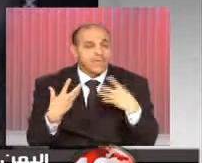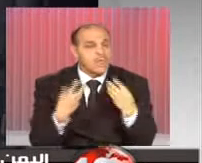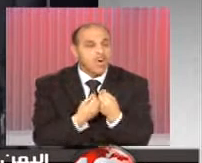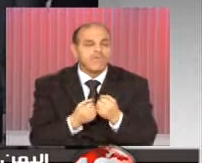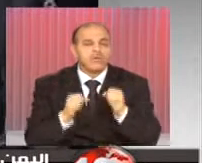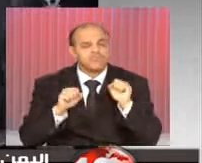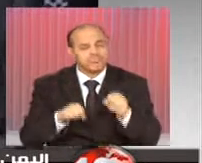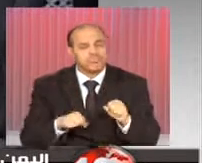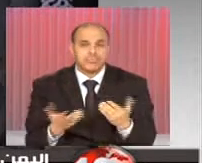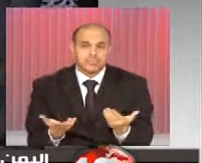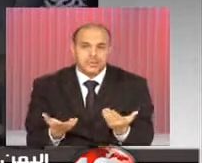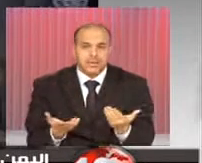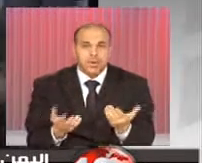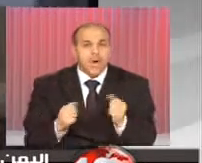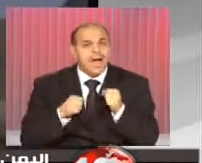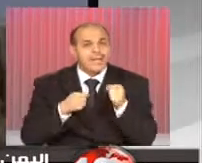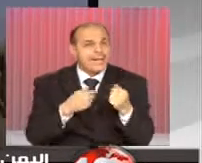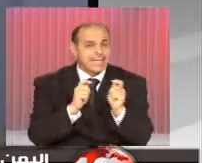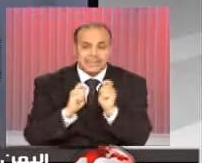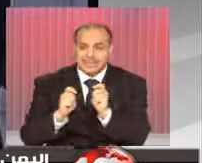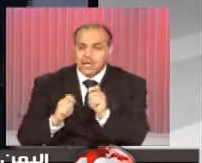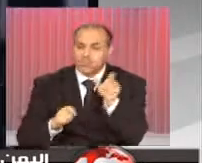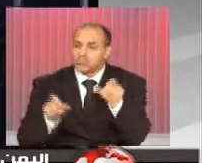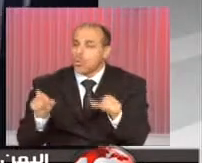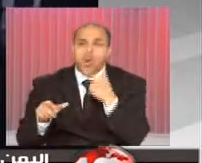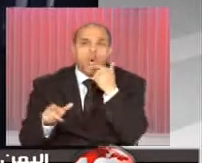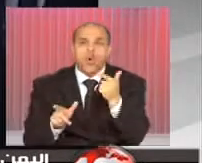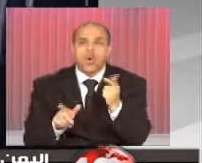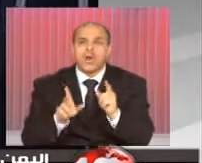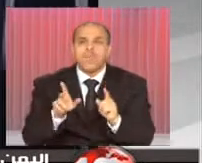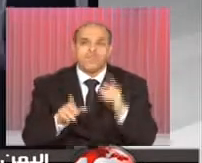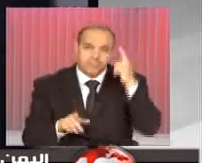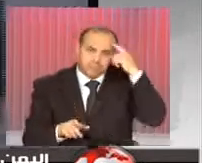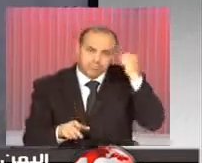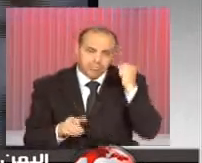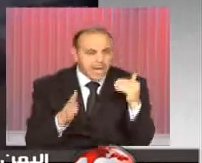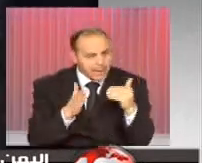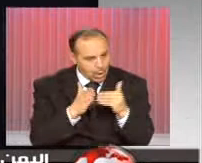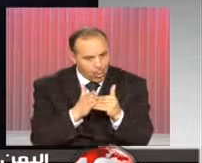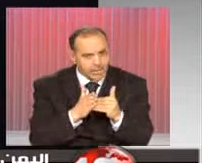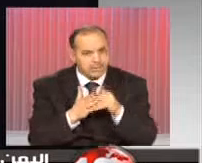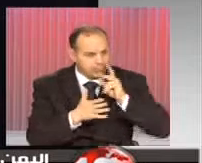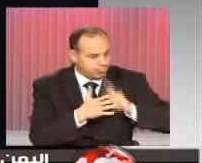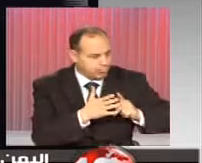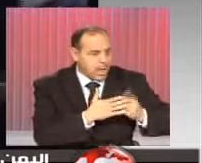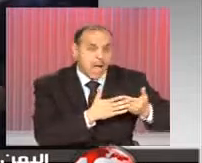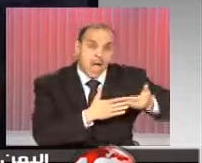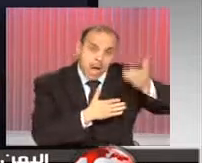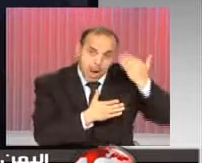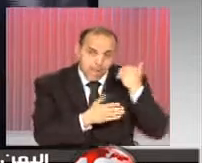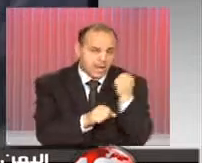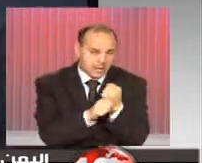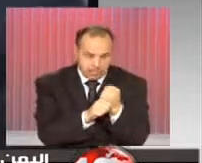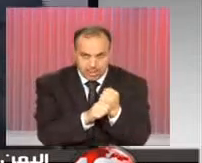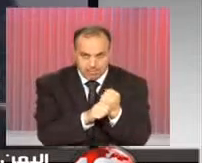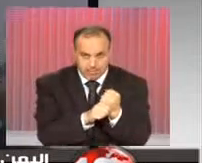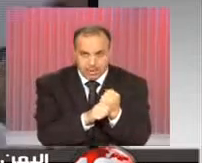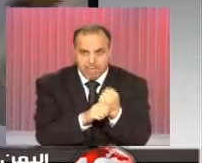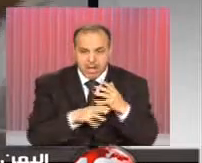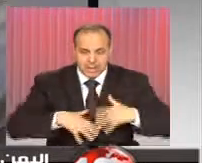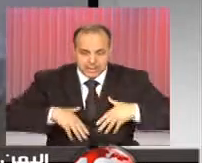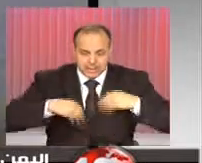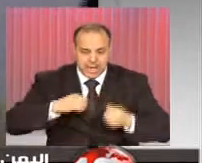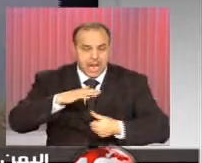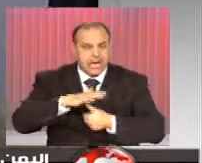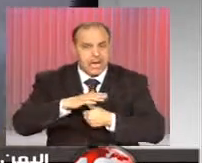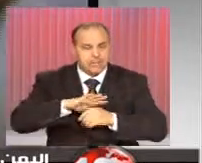ممكن. وتحاول الأطراف السياسية في اليمن ومنهم الحوثيون التوصل إلى اتفاق حول ما ينبغي عمله بعد استقالة هادي